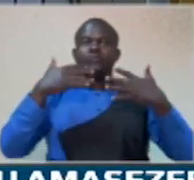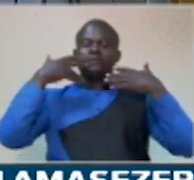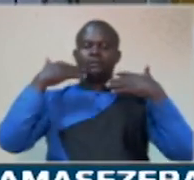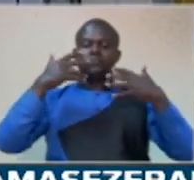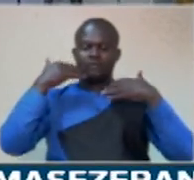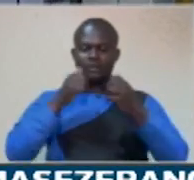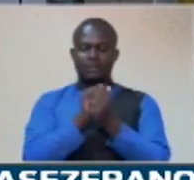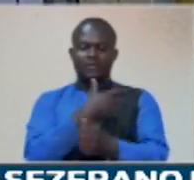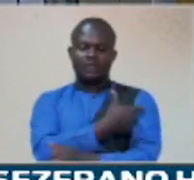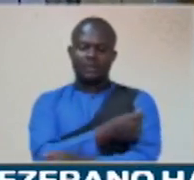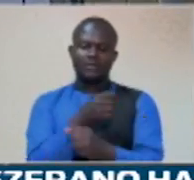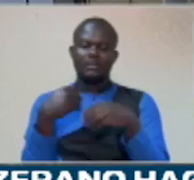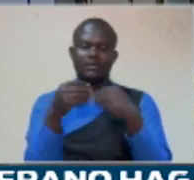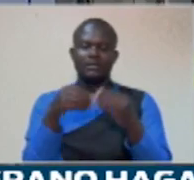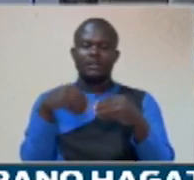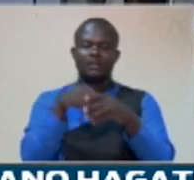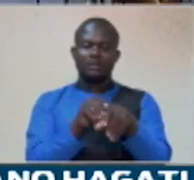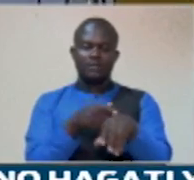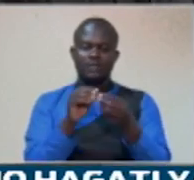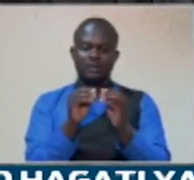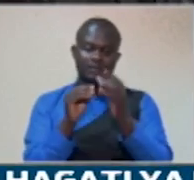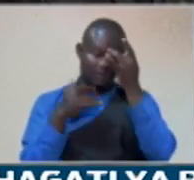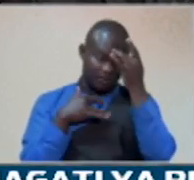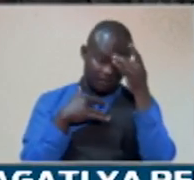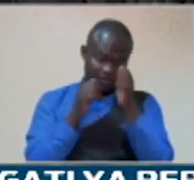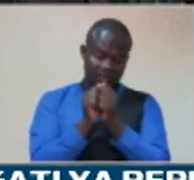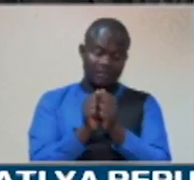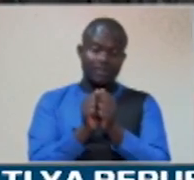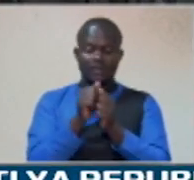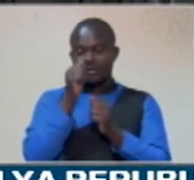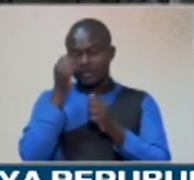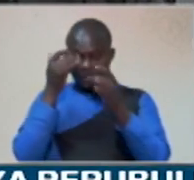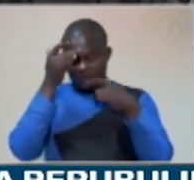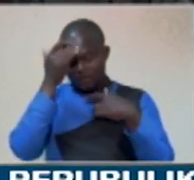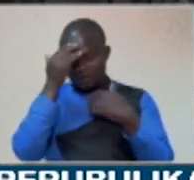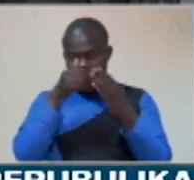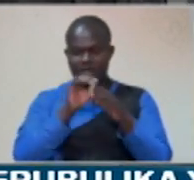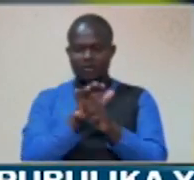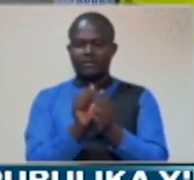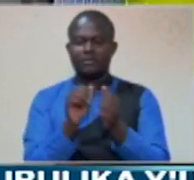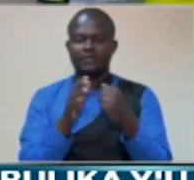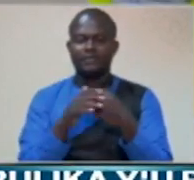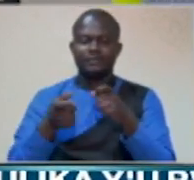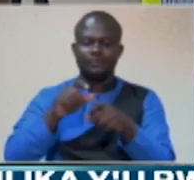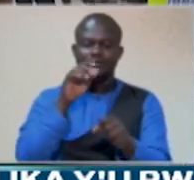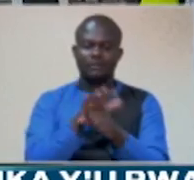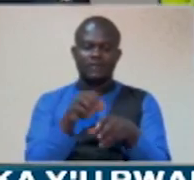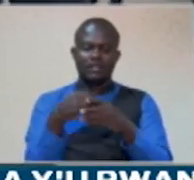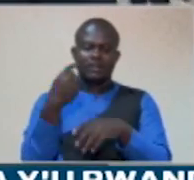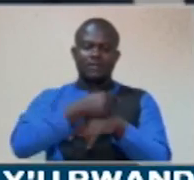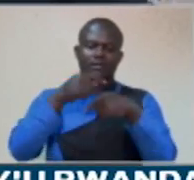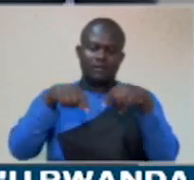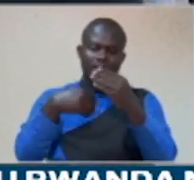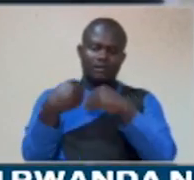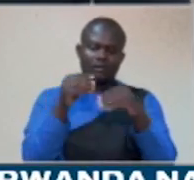ndetse n'inkingo. Ni ibikoresho bitanzwe mu gihe imibare y'ubwandu ndetse n'abarembejwe n'iki cyorezo cya COVID-19 iri kwiyongera muri iyi minsi.